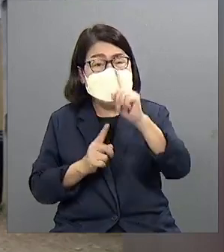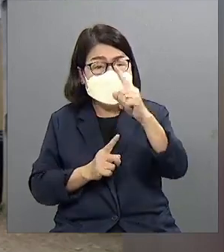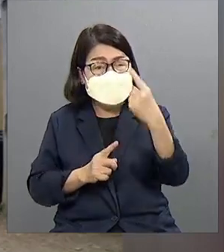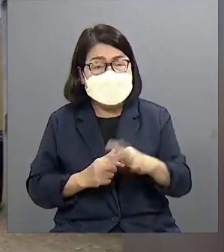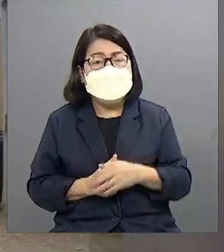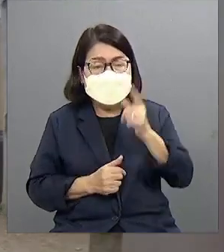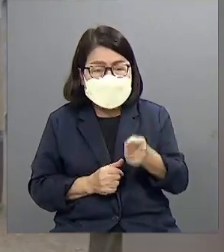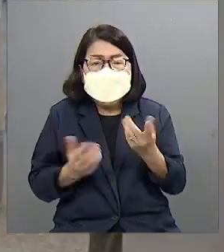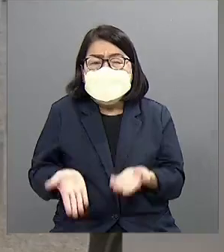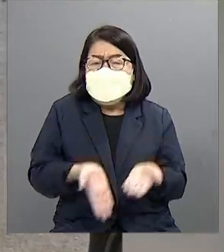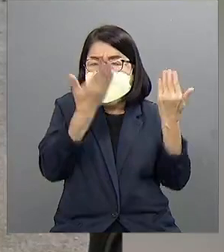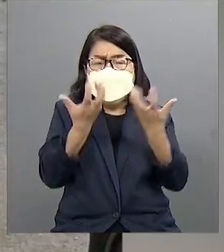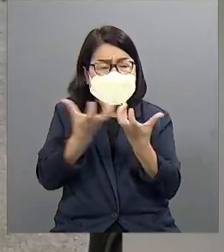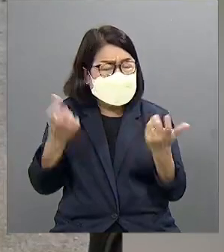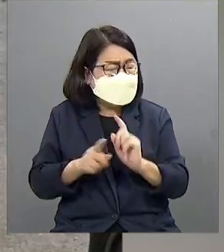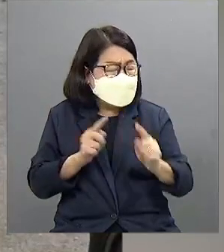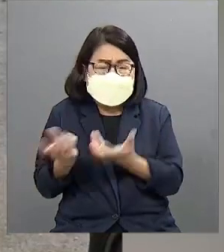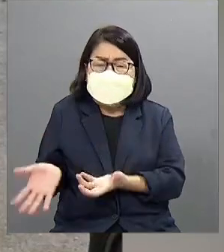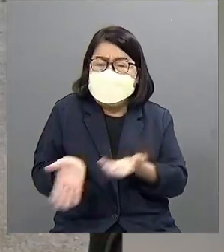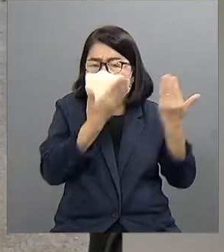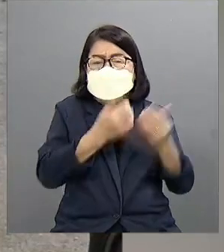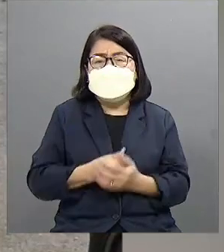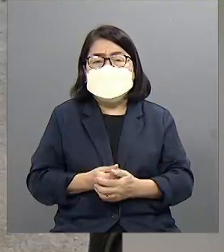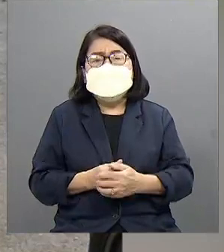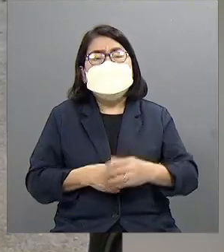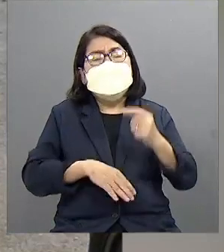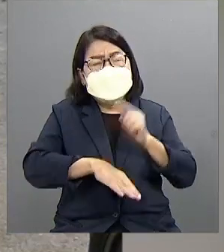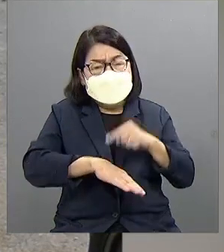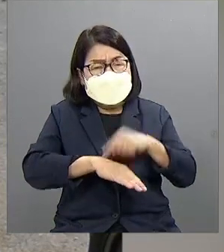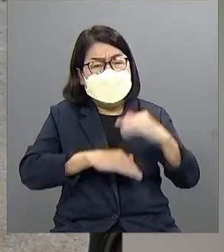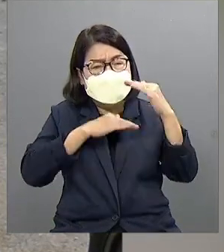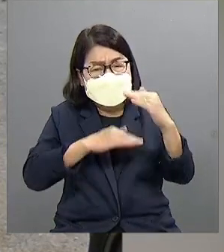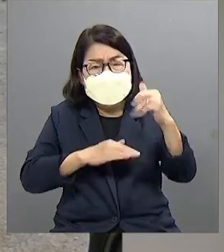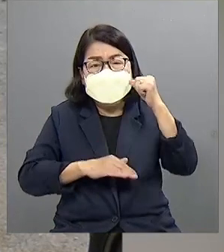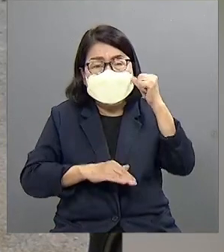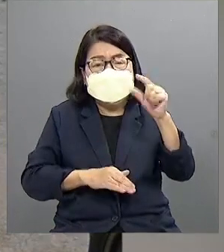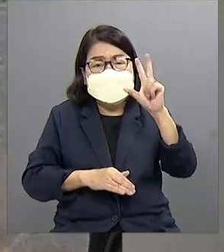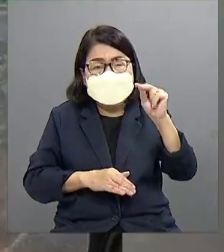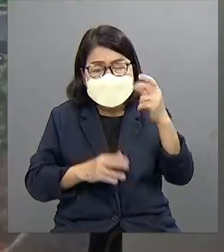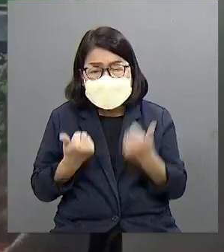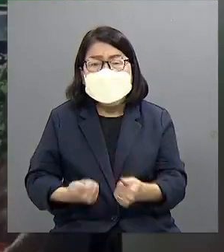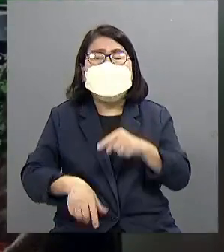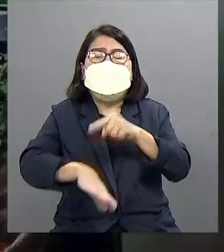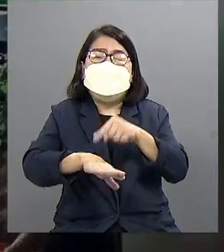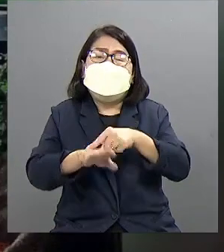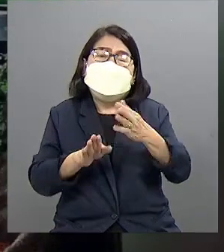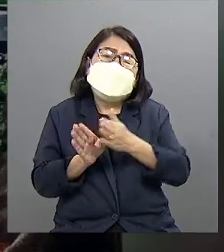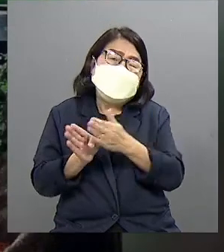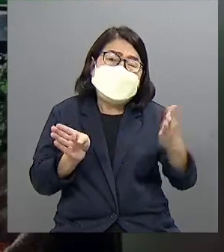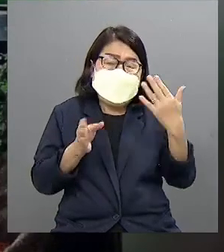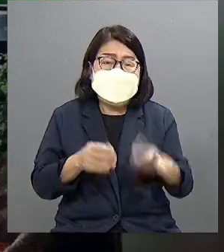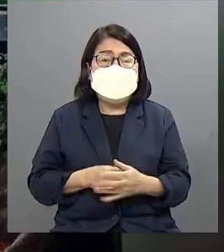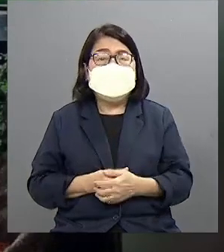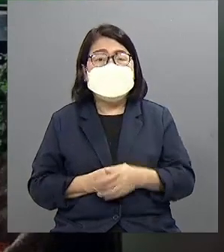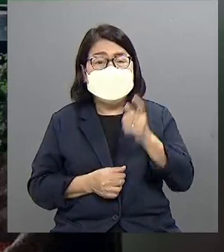ายทรัพย์สินออกจากพื้นที่ภายใน30วันนะคะน่าจะเกินแล้วนะแล้วก็มีการเรียกเก็บค่าใช้ประโยชน์ตั้งแต่วัน